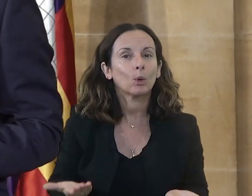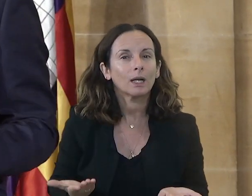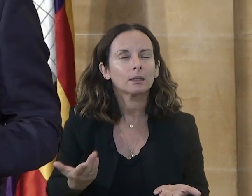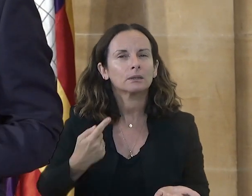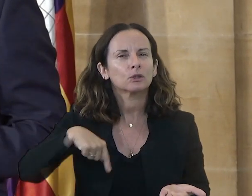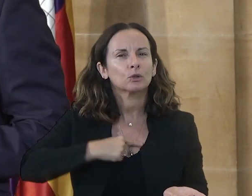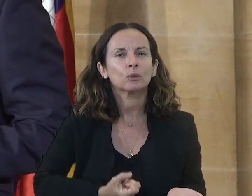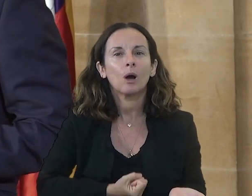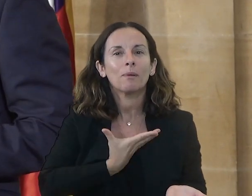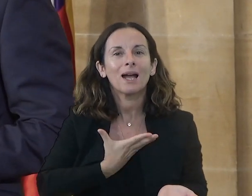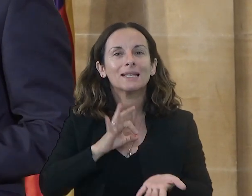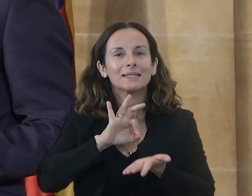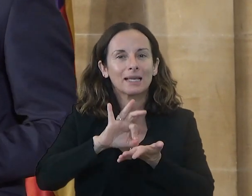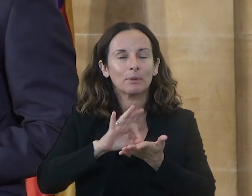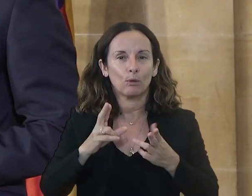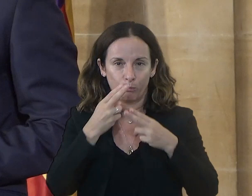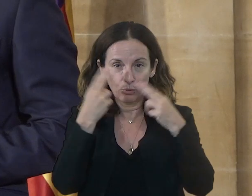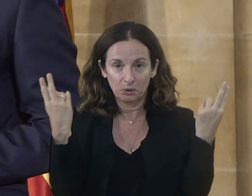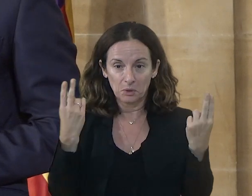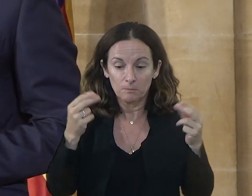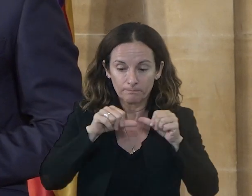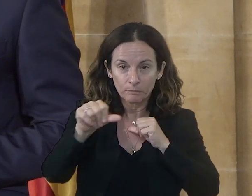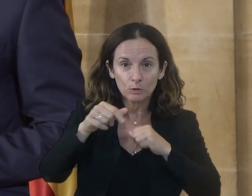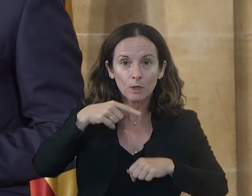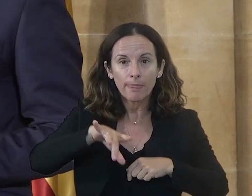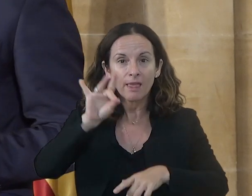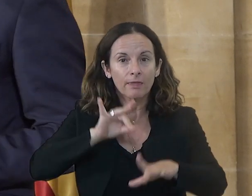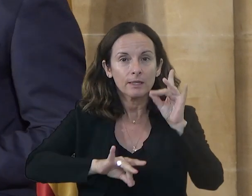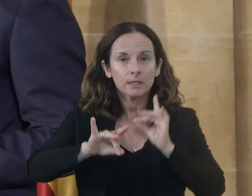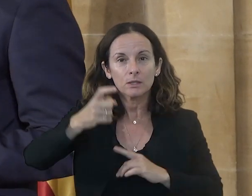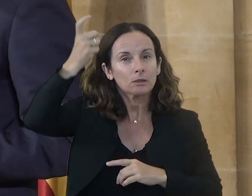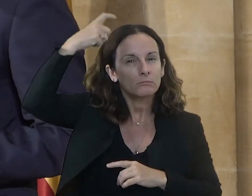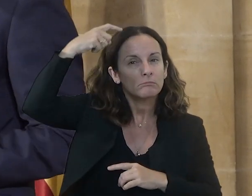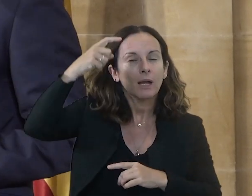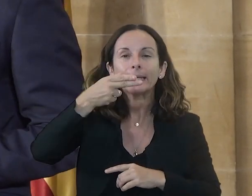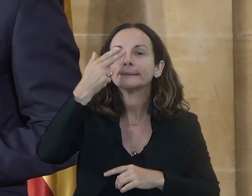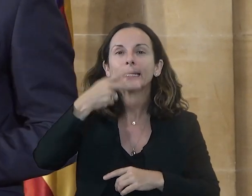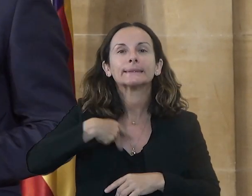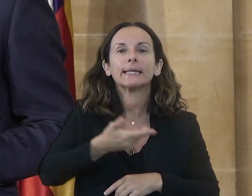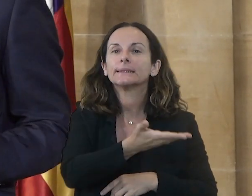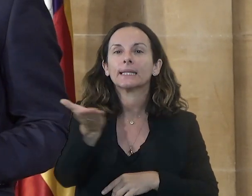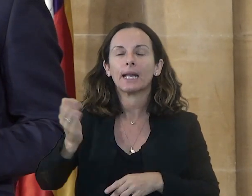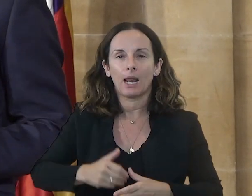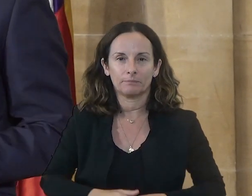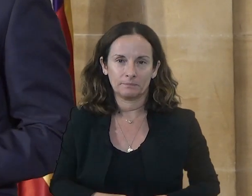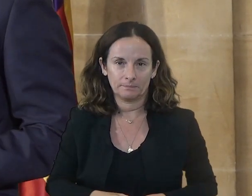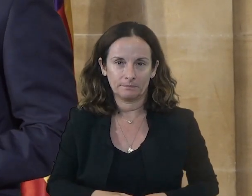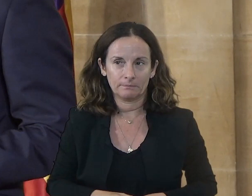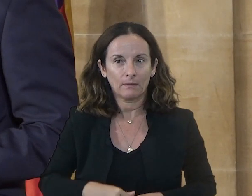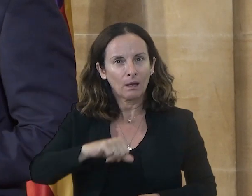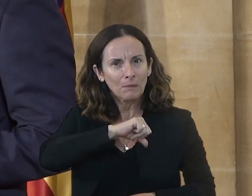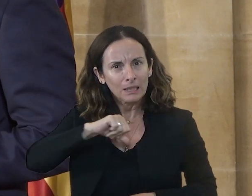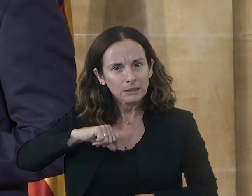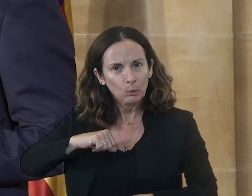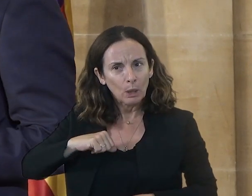deure que vos vull comentar, és el de vocació de servei públic. En totes les nostres decisions sempre posarem per davant